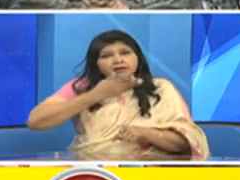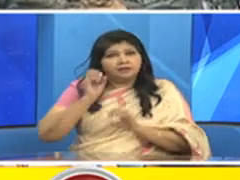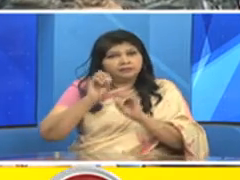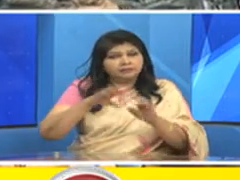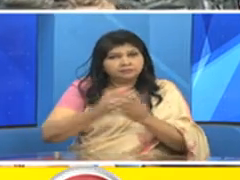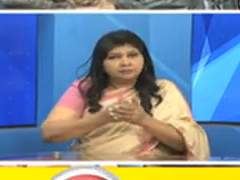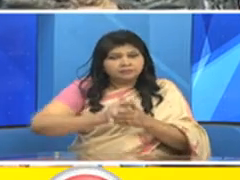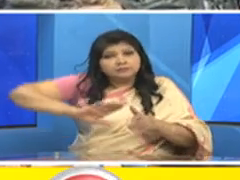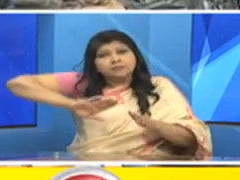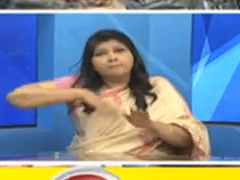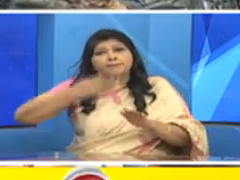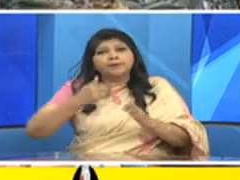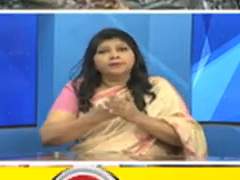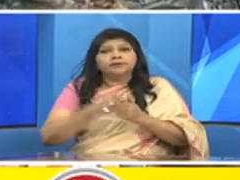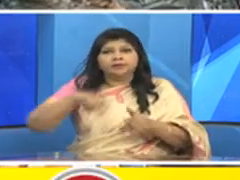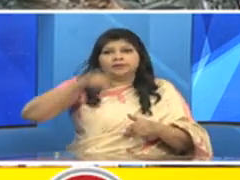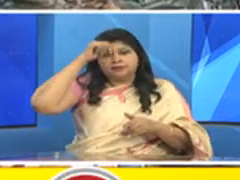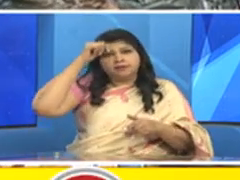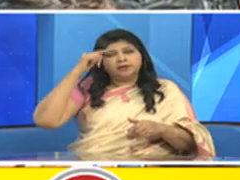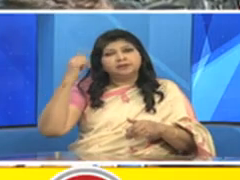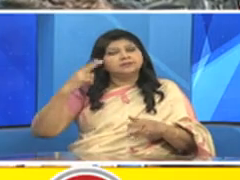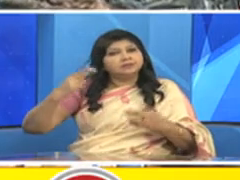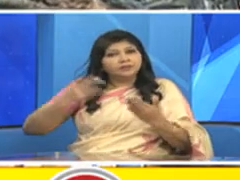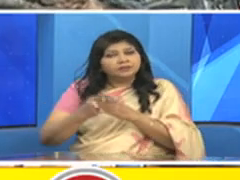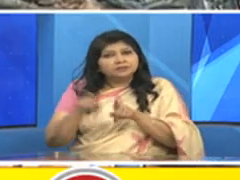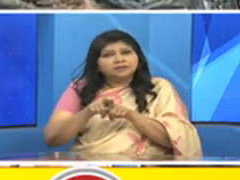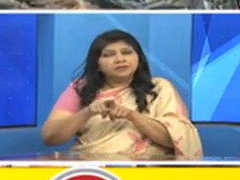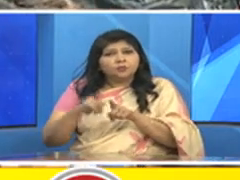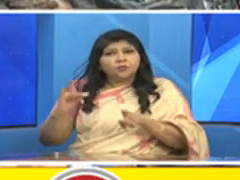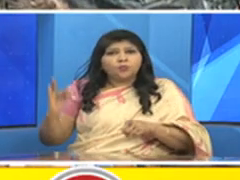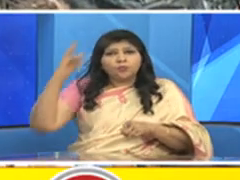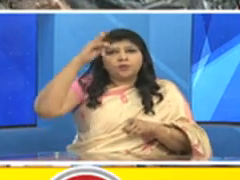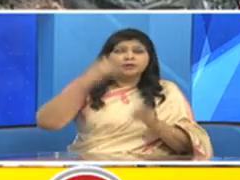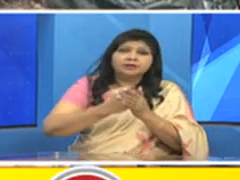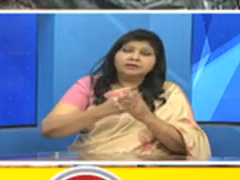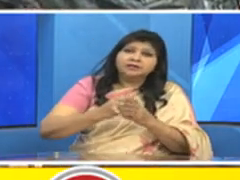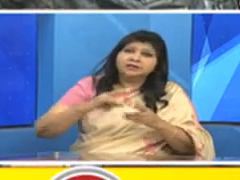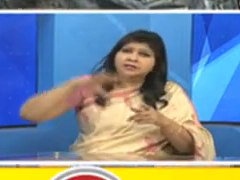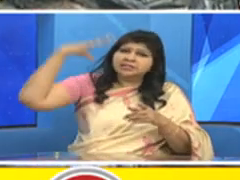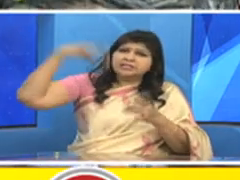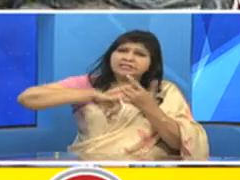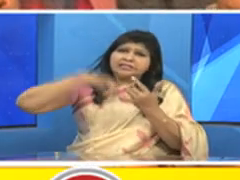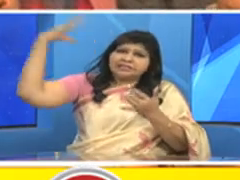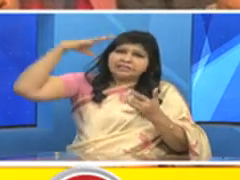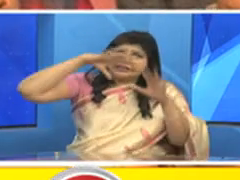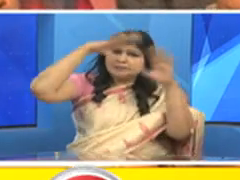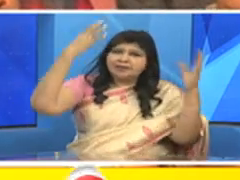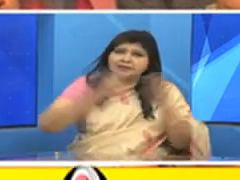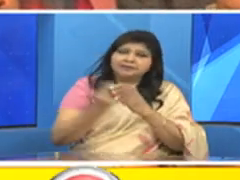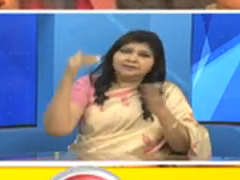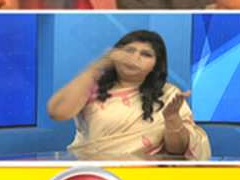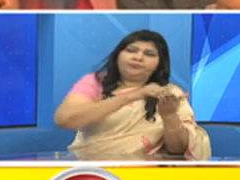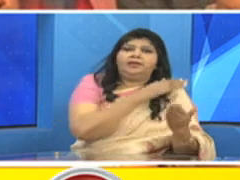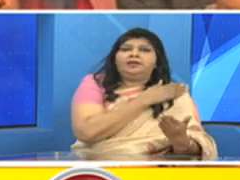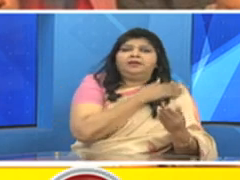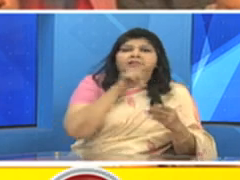जाएगा। इसके बाद देश की आशाओं और आकांक्षाओं की उड़ान को अंतरिक्ष तक ले जाने का दारोमदार